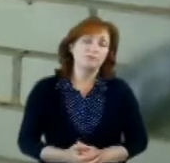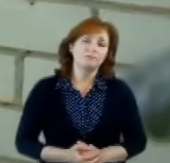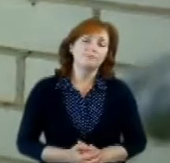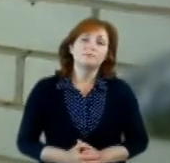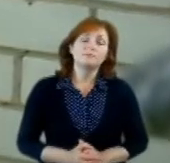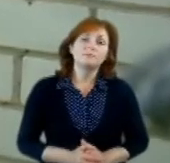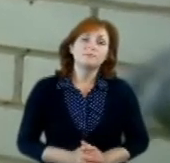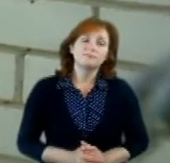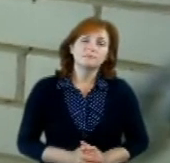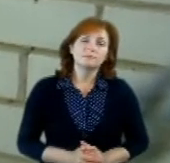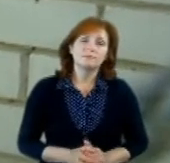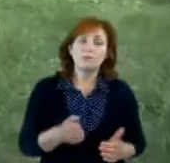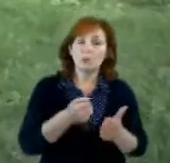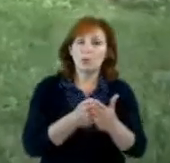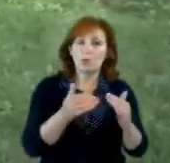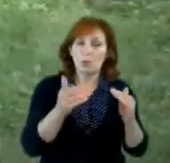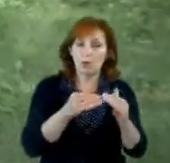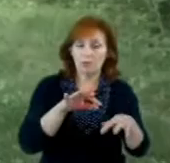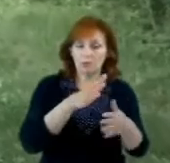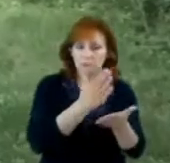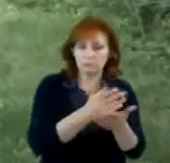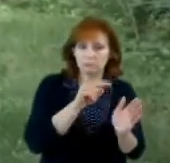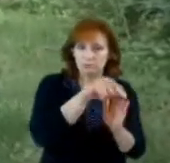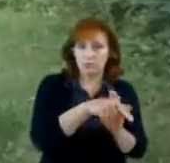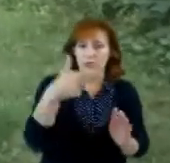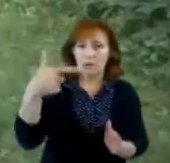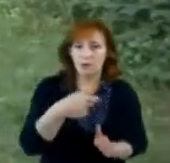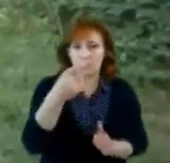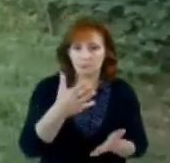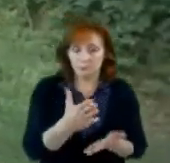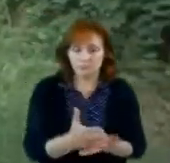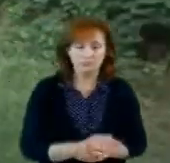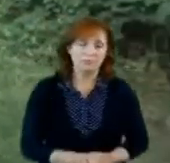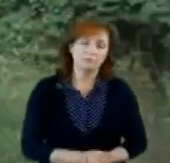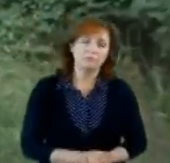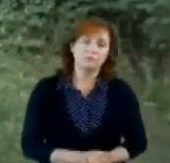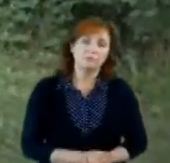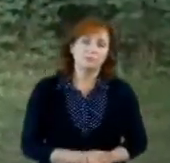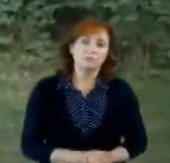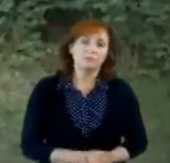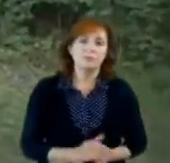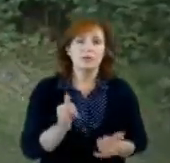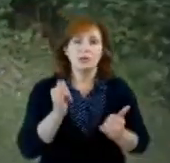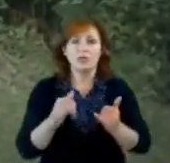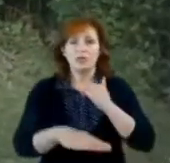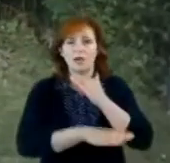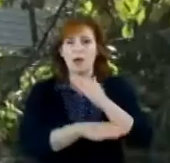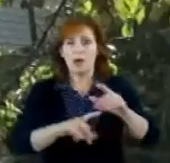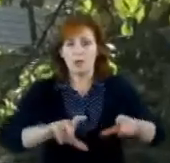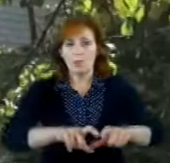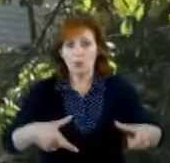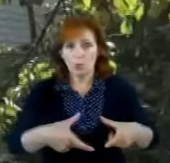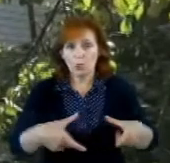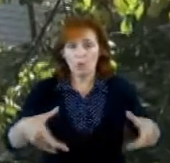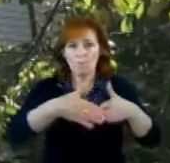пройдемо. До хати підведений газ, є газифіцірований. І для дров, і котел дров'яний стоїть.